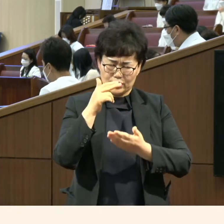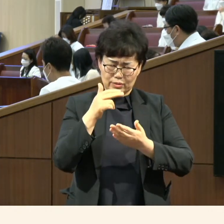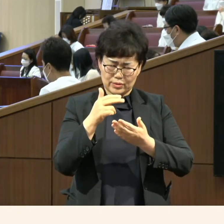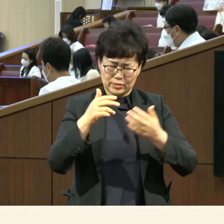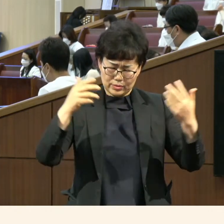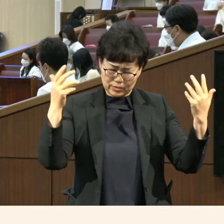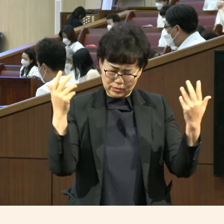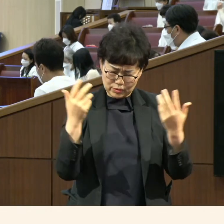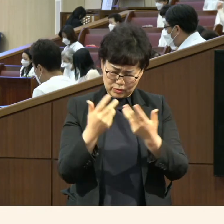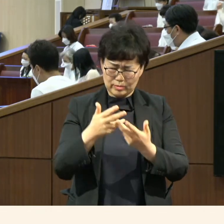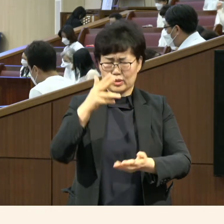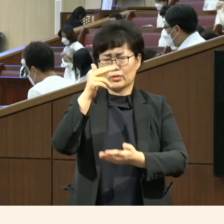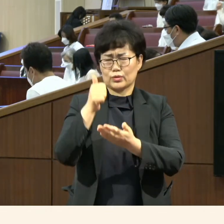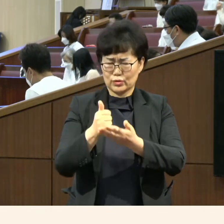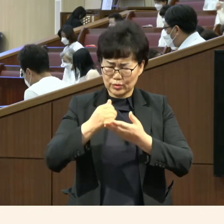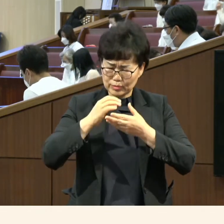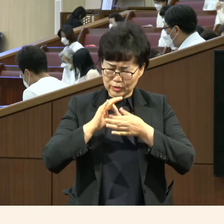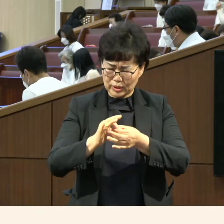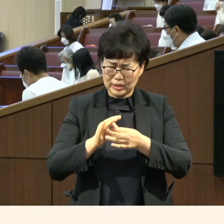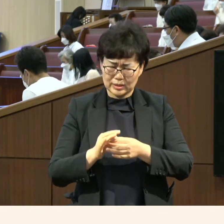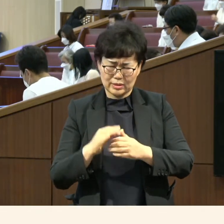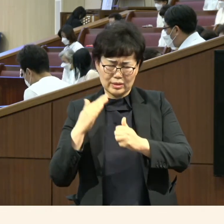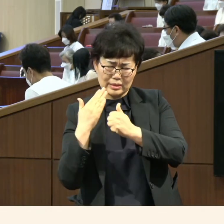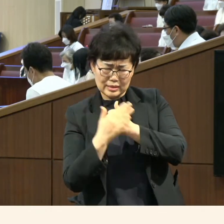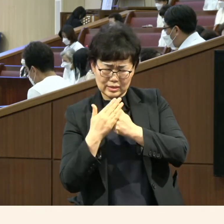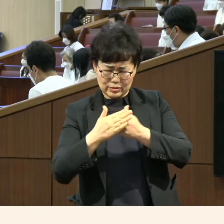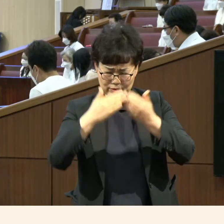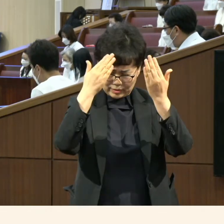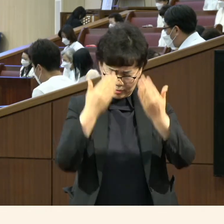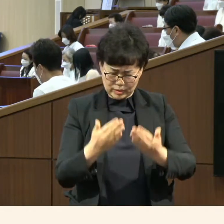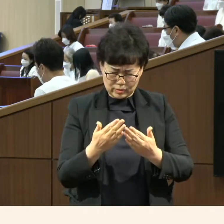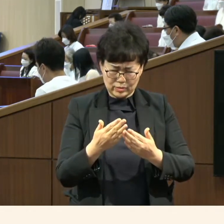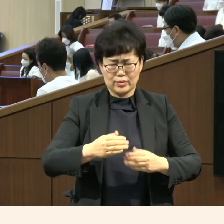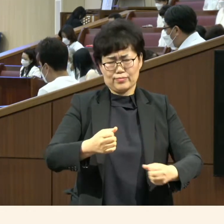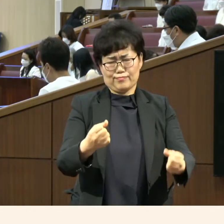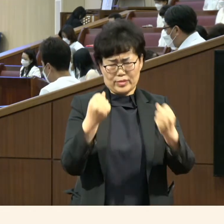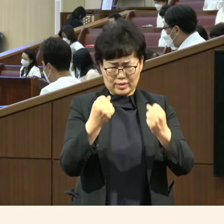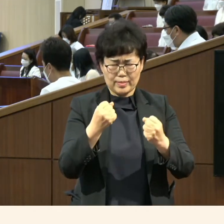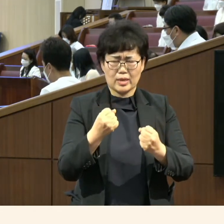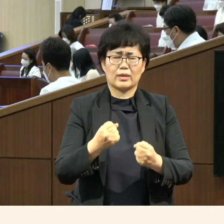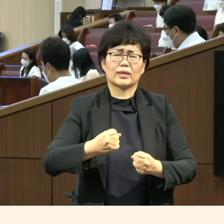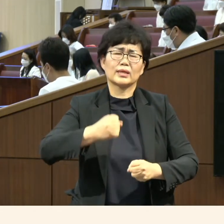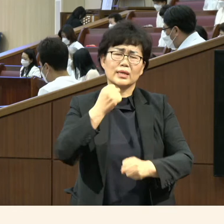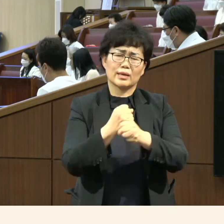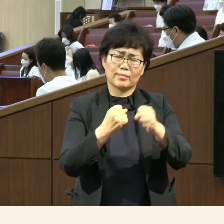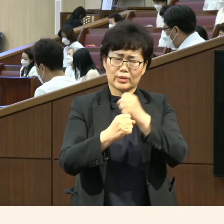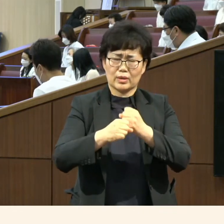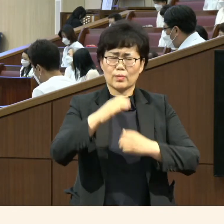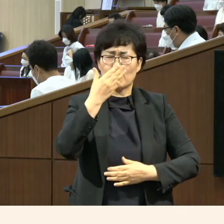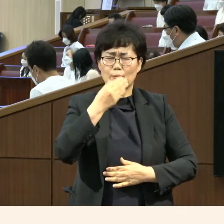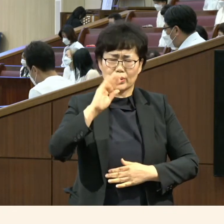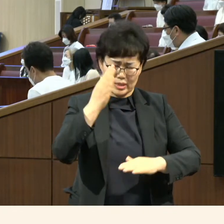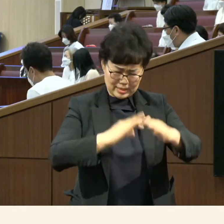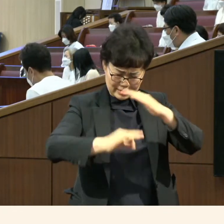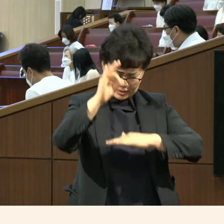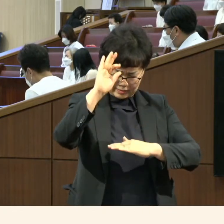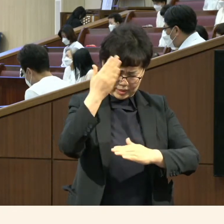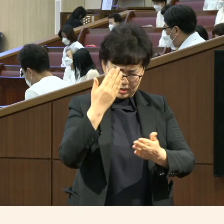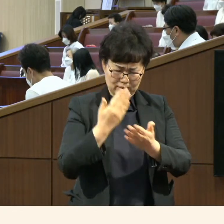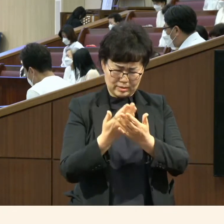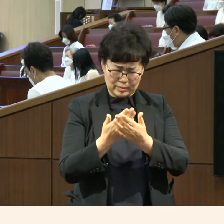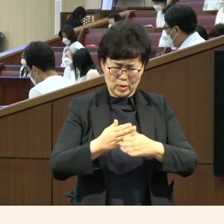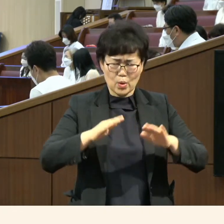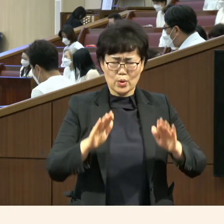주님으로 인한 위로를 받고 힘을 얻는 복된 이 아침이 되게 하여 주시옵소서. 오늘 또 말씀을 통하여 우리에게